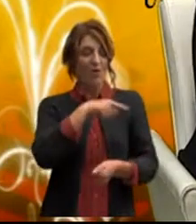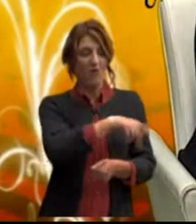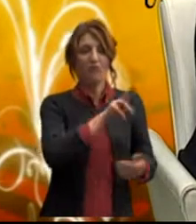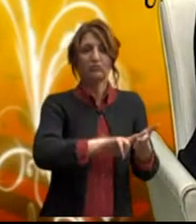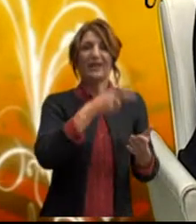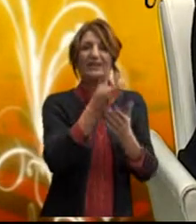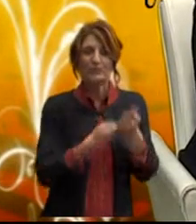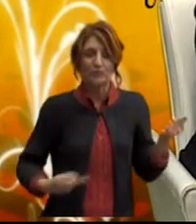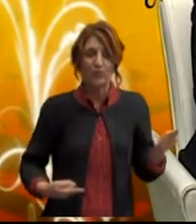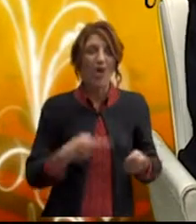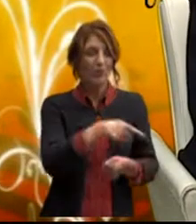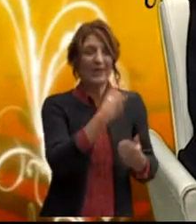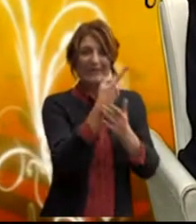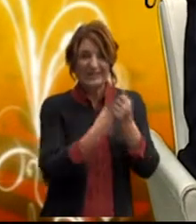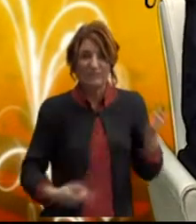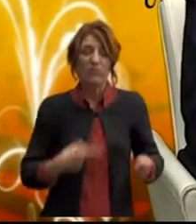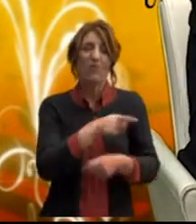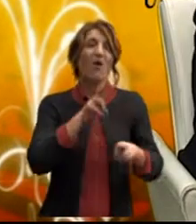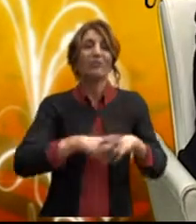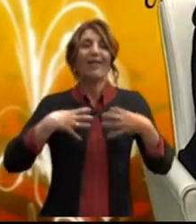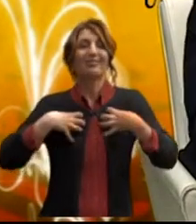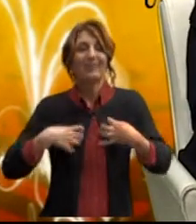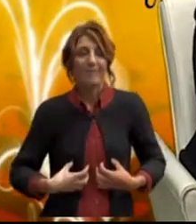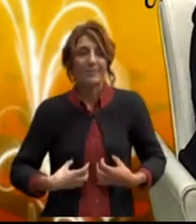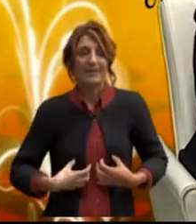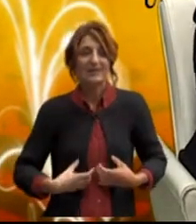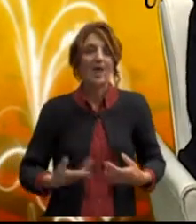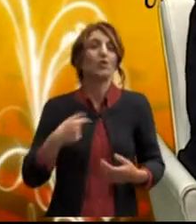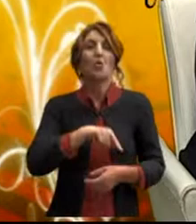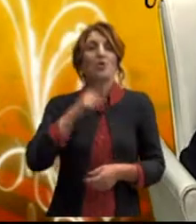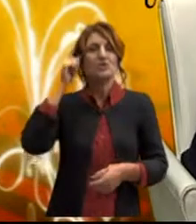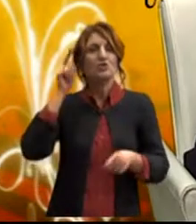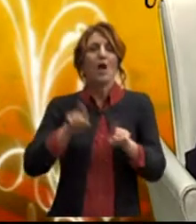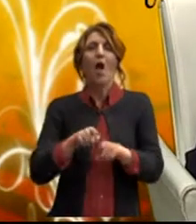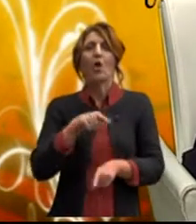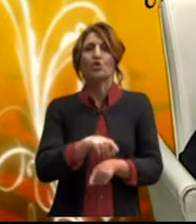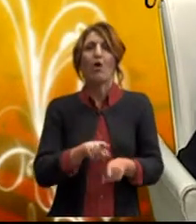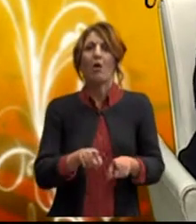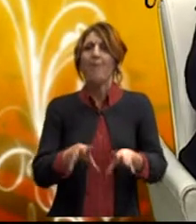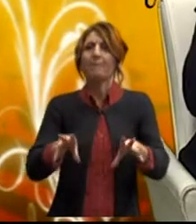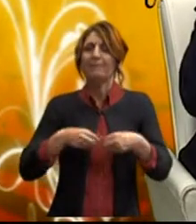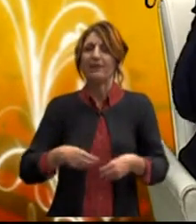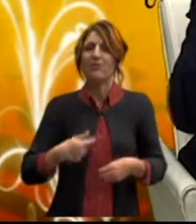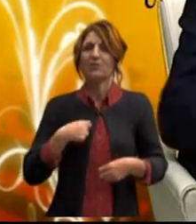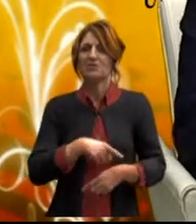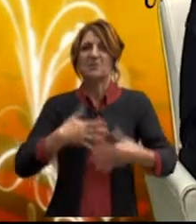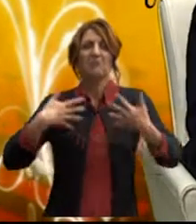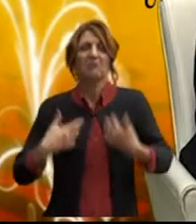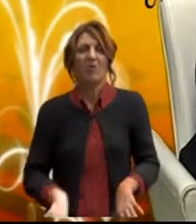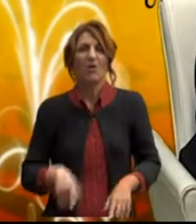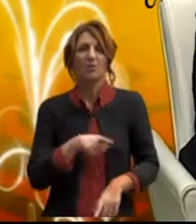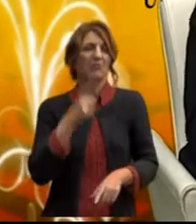onda imate jedan zgodan model da je depresija zapravo jedan socijalno prihvatljiv poraz. Dakle, to je nešto što se